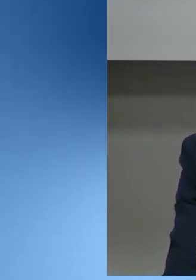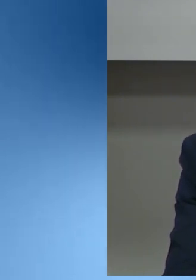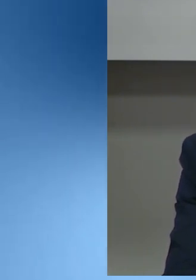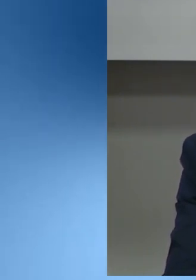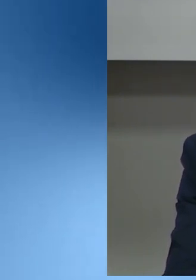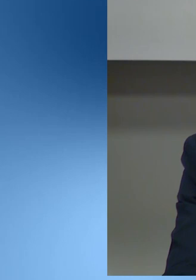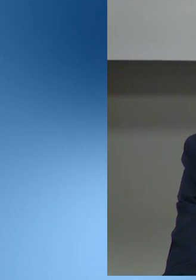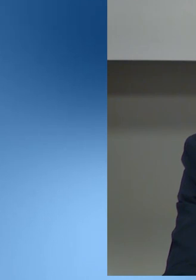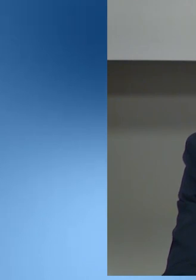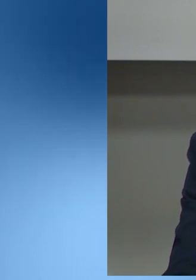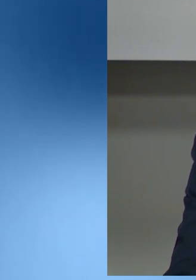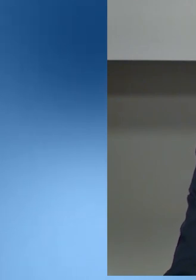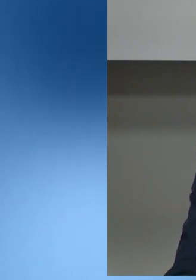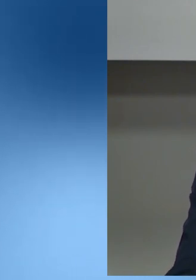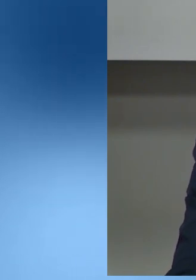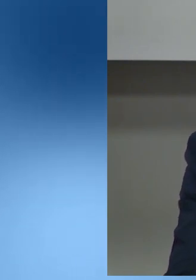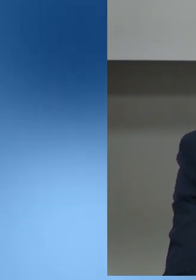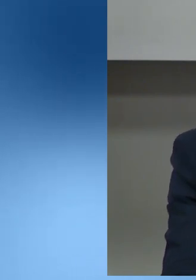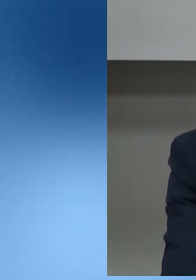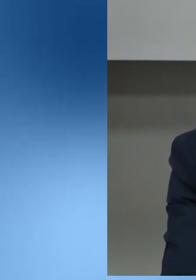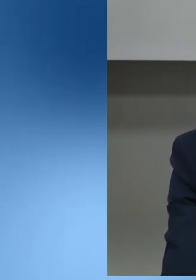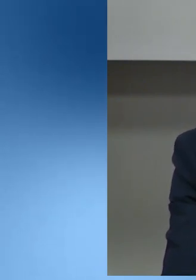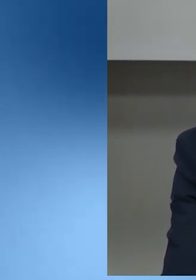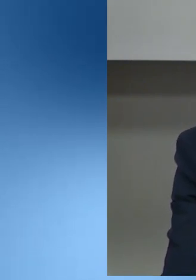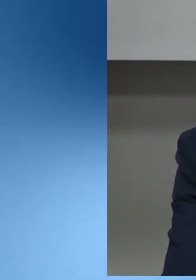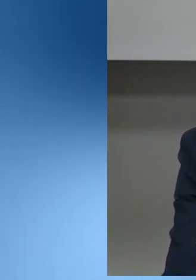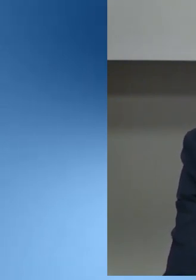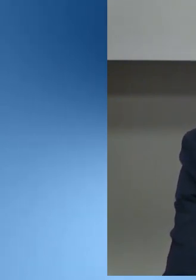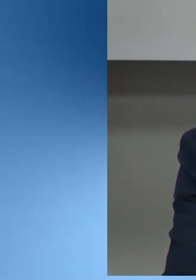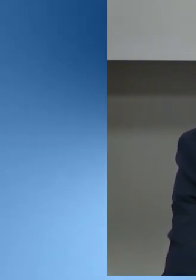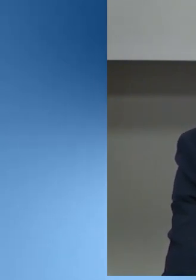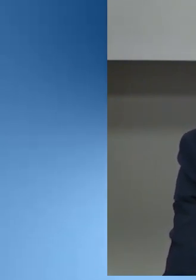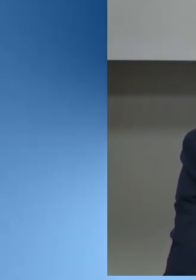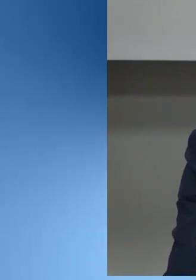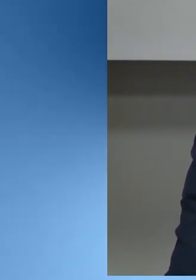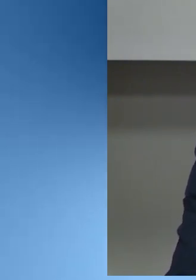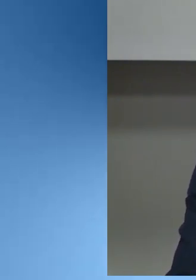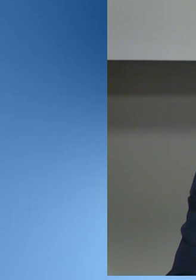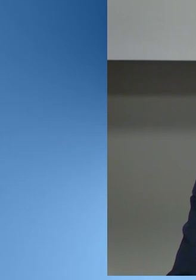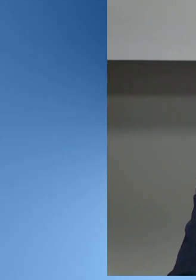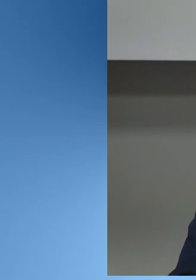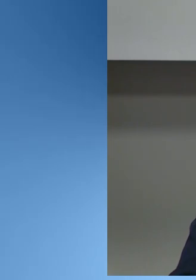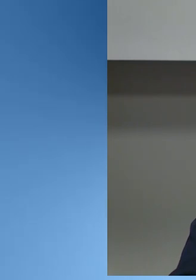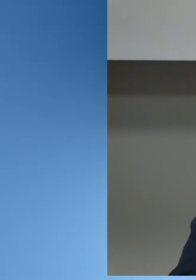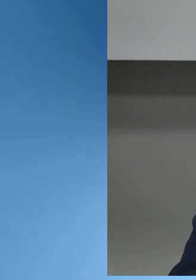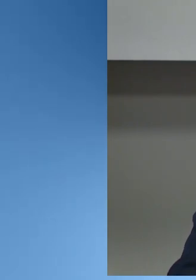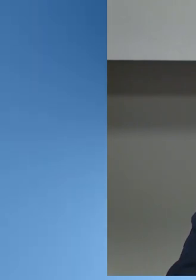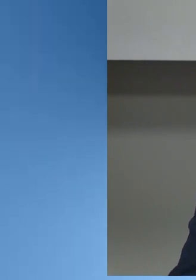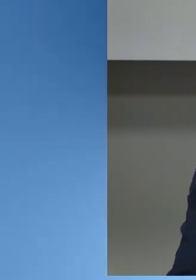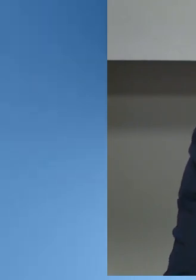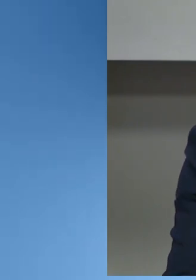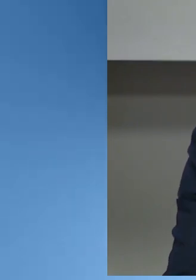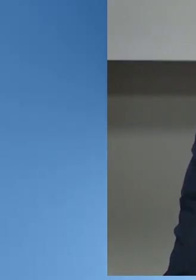le savez je vous remercie hein mais vous avez été à Mexico à la conférence de l'IDP pour arracher une présidence grenoise pour cette